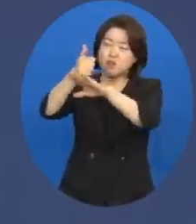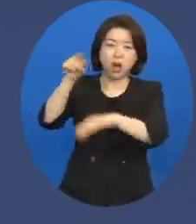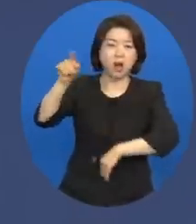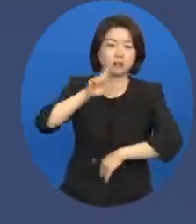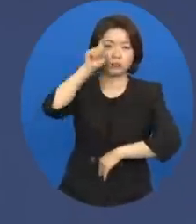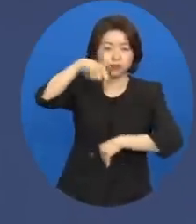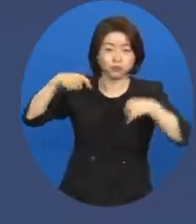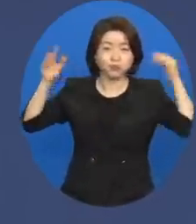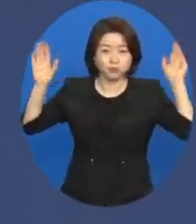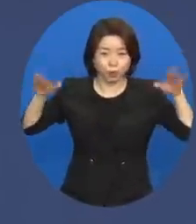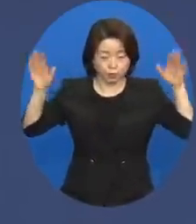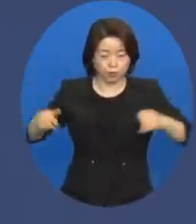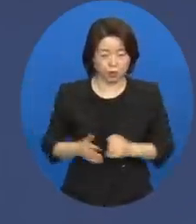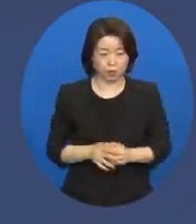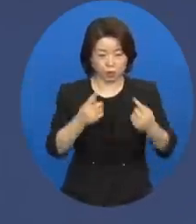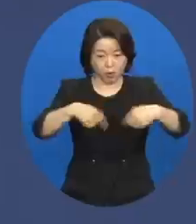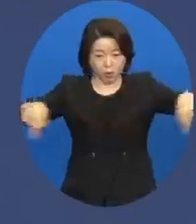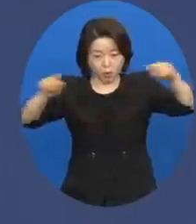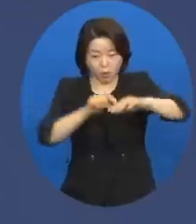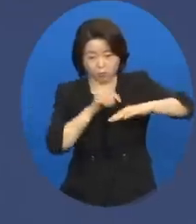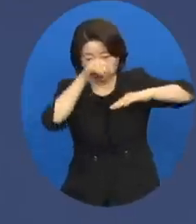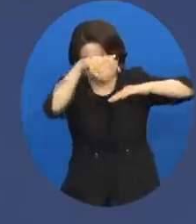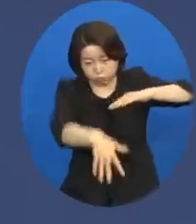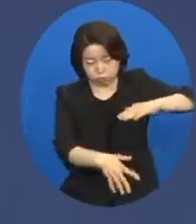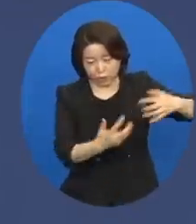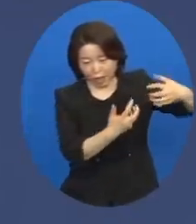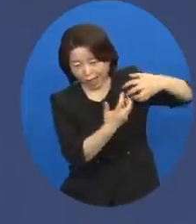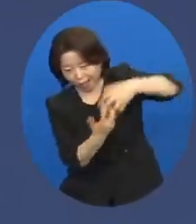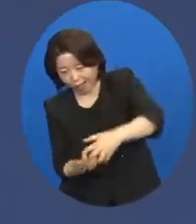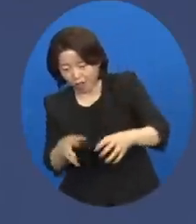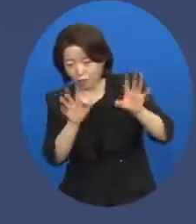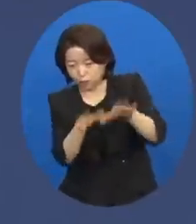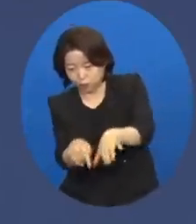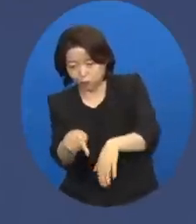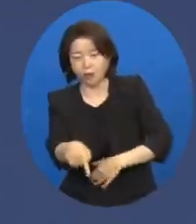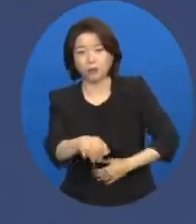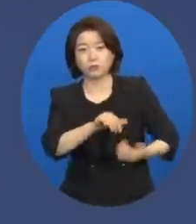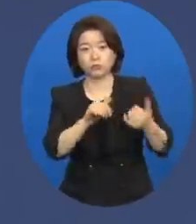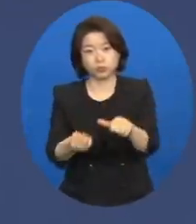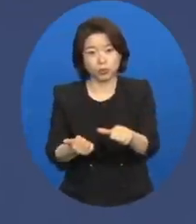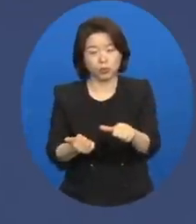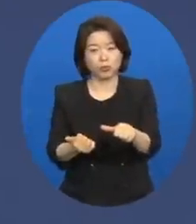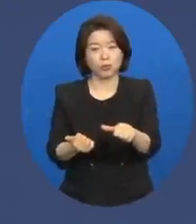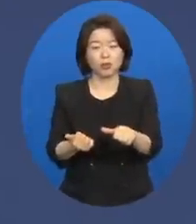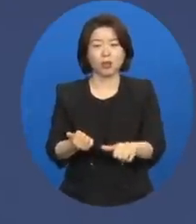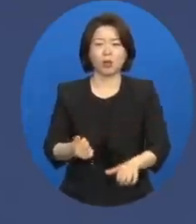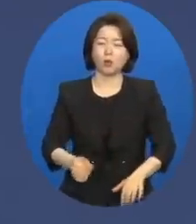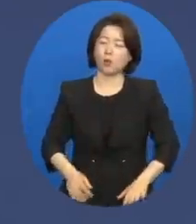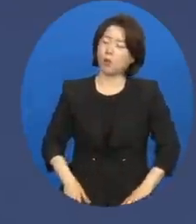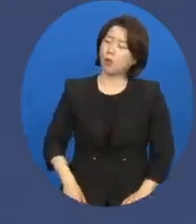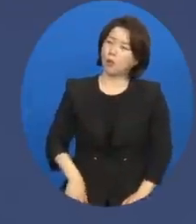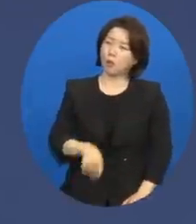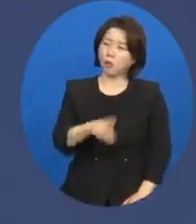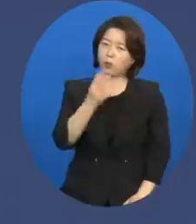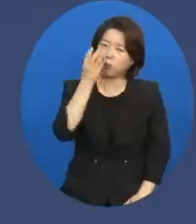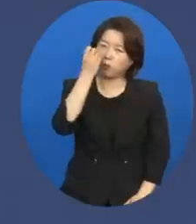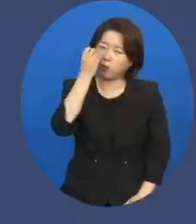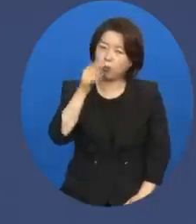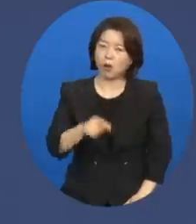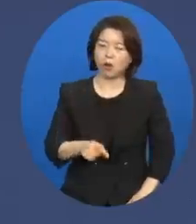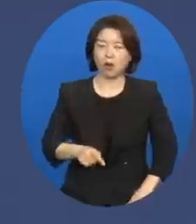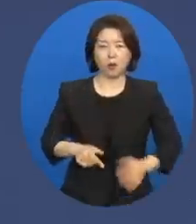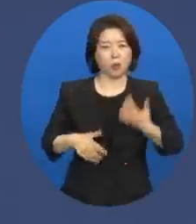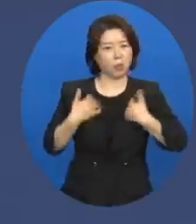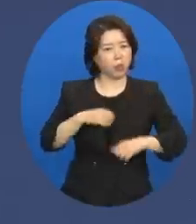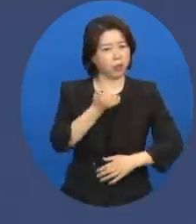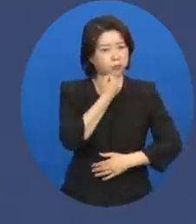그것도 폭포에 떨어져서 거기서 추락사를 하느냐? 이게 정말 참 너무너무